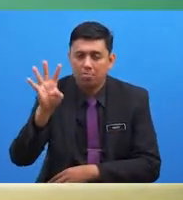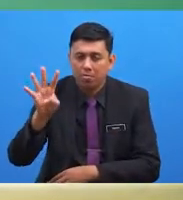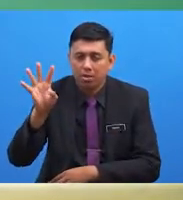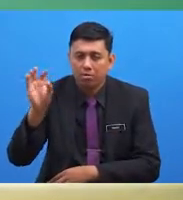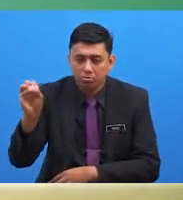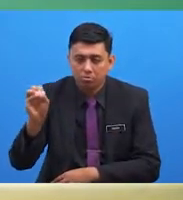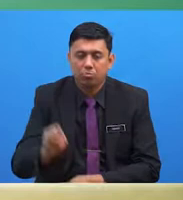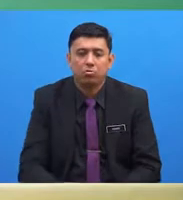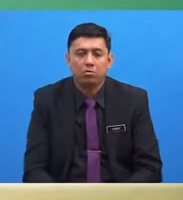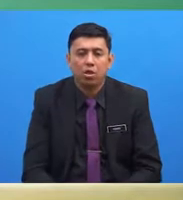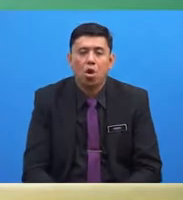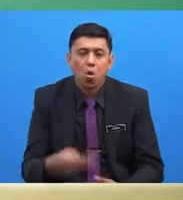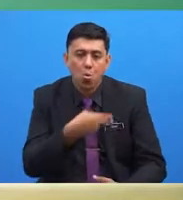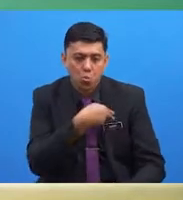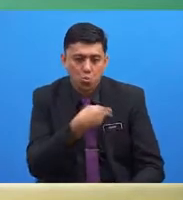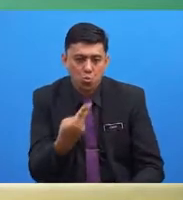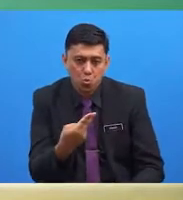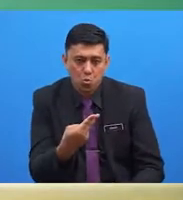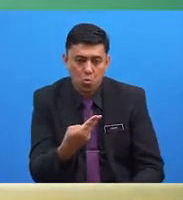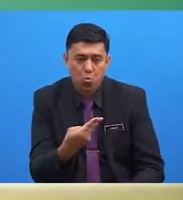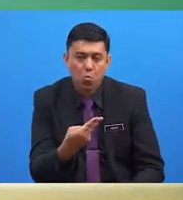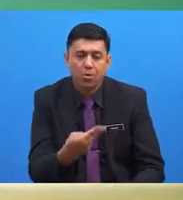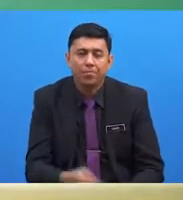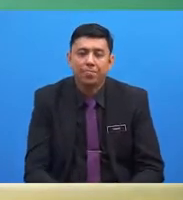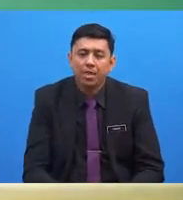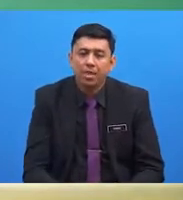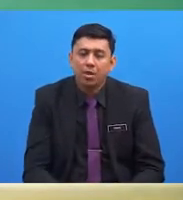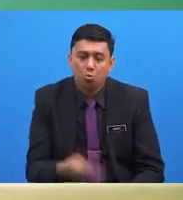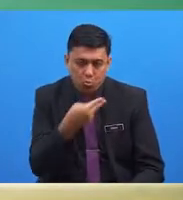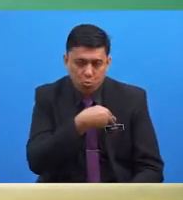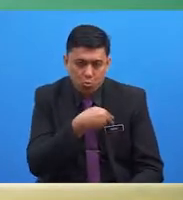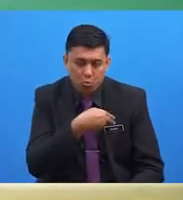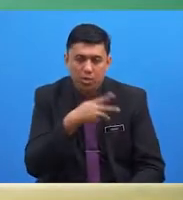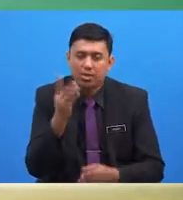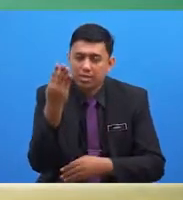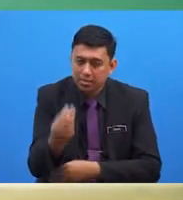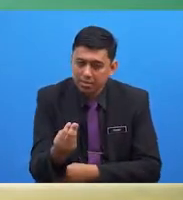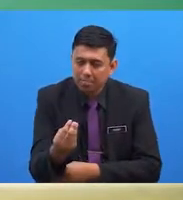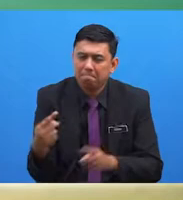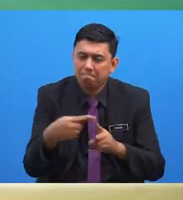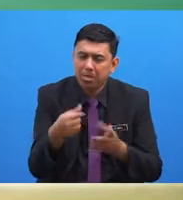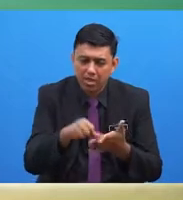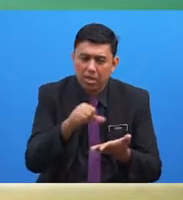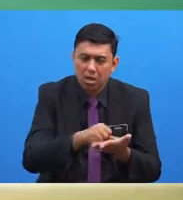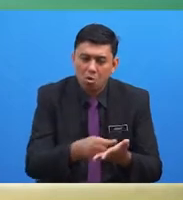RM28,940 adalah untung kasar yang akan kita bawa ke akaun untung rugi.